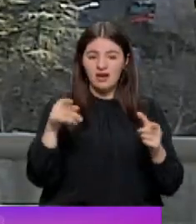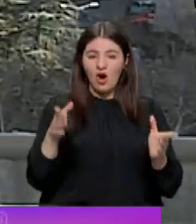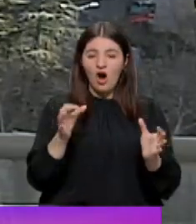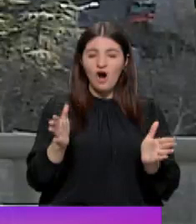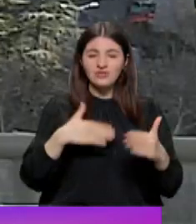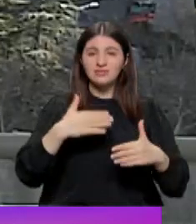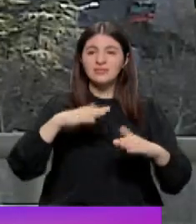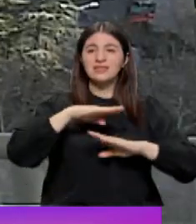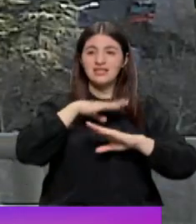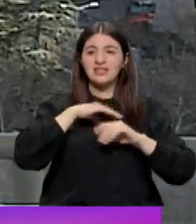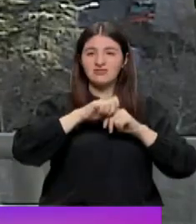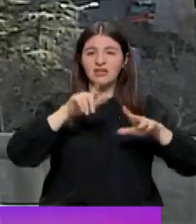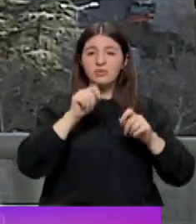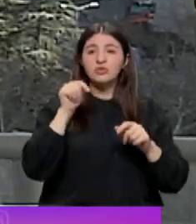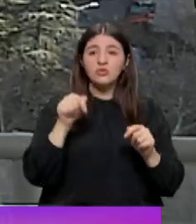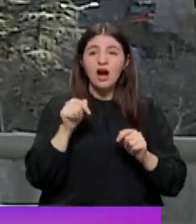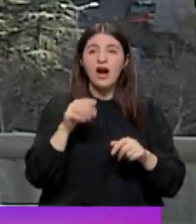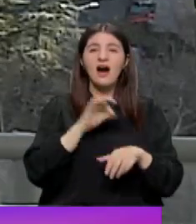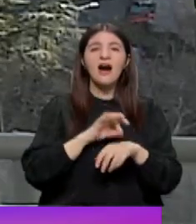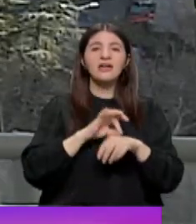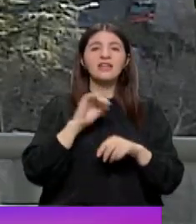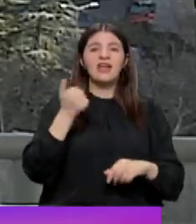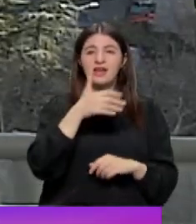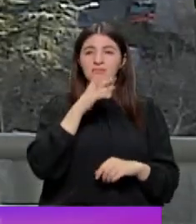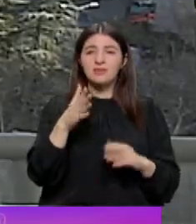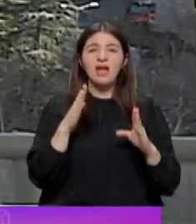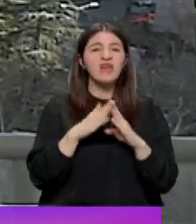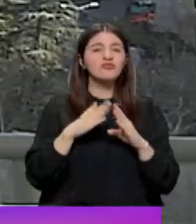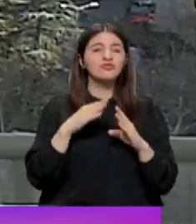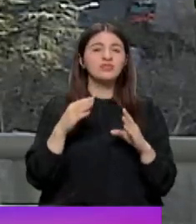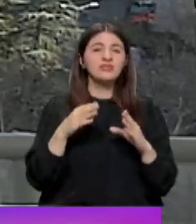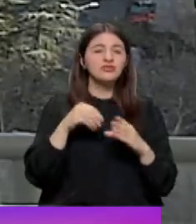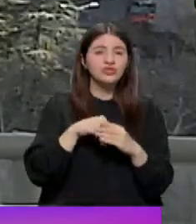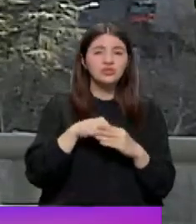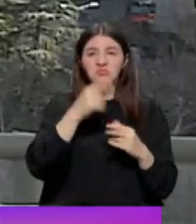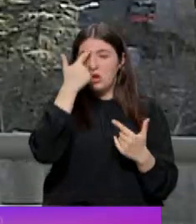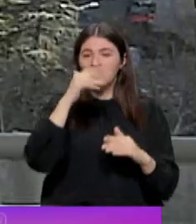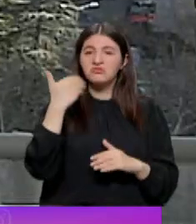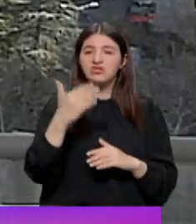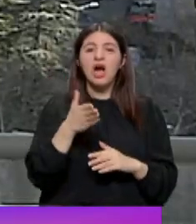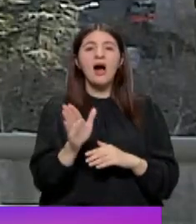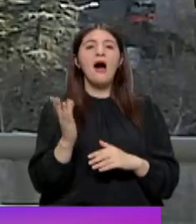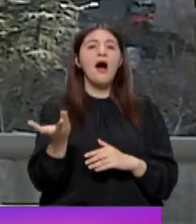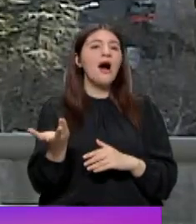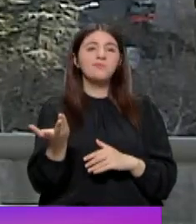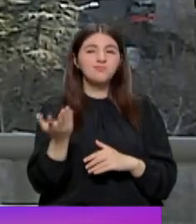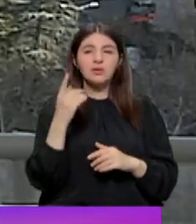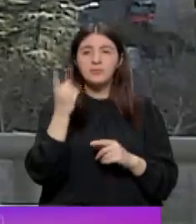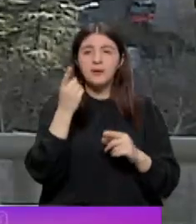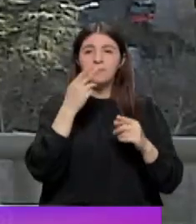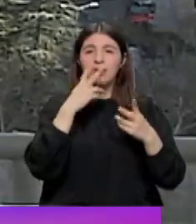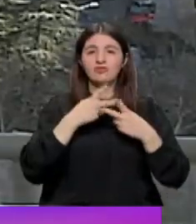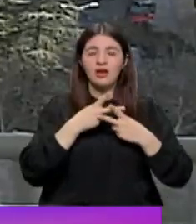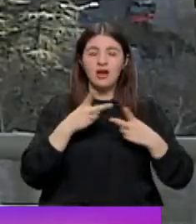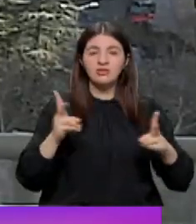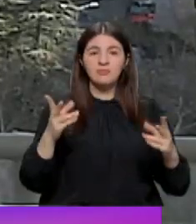yayınımızı gerçekleştiriyoruz. Hani şu anın kıymetini bilelim. Evlerinizde belki dışarıya da henüz çıkmadınız, bir pencere